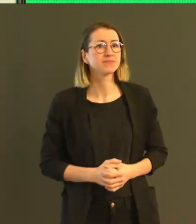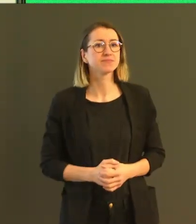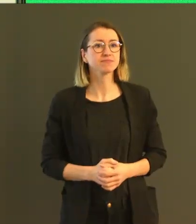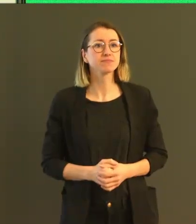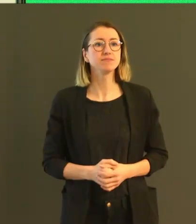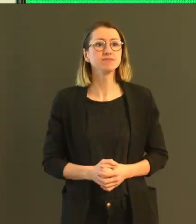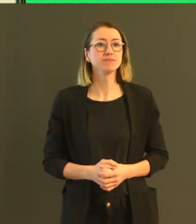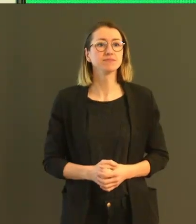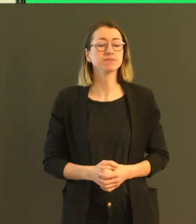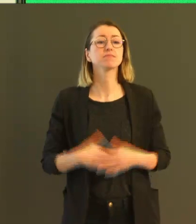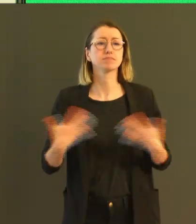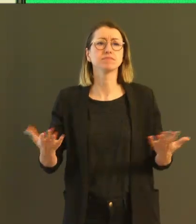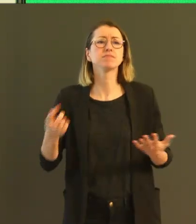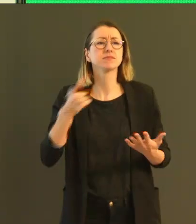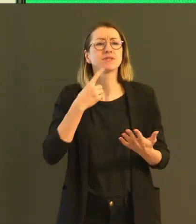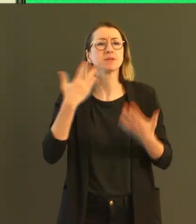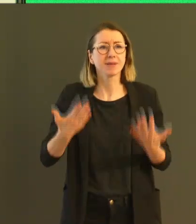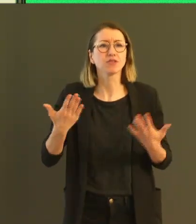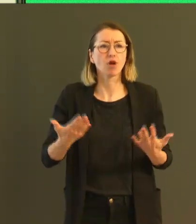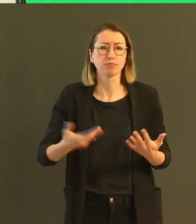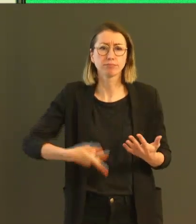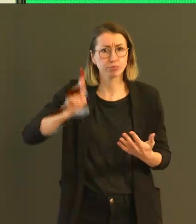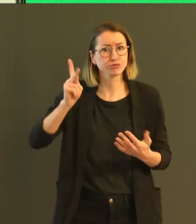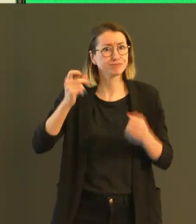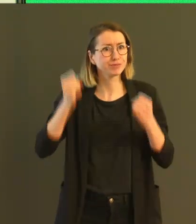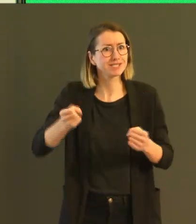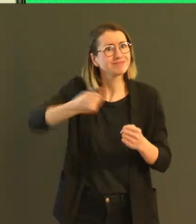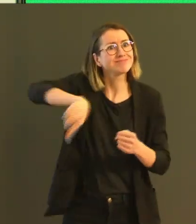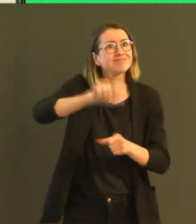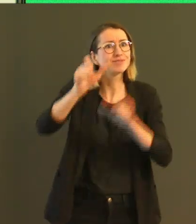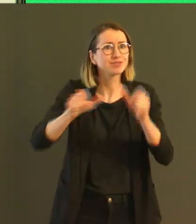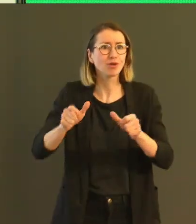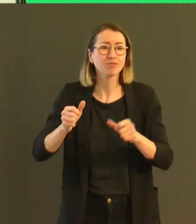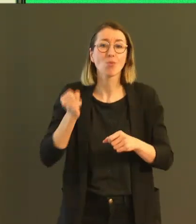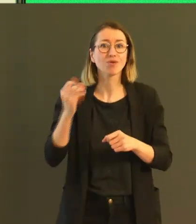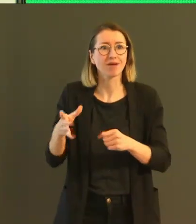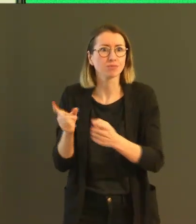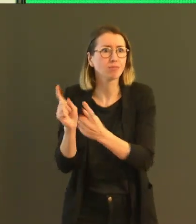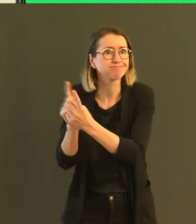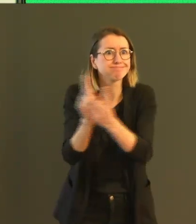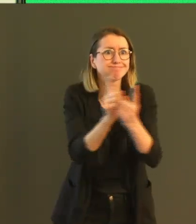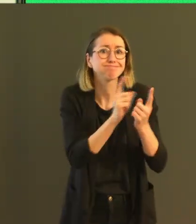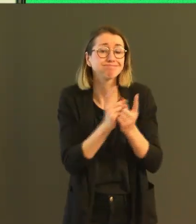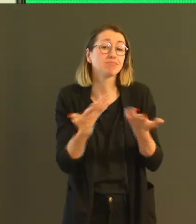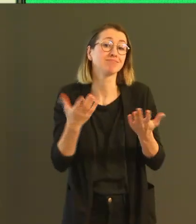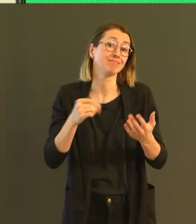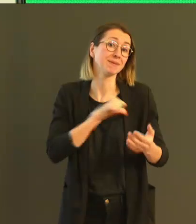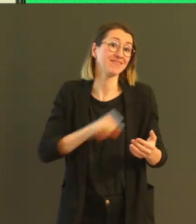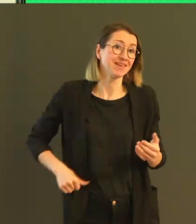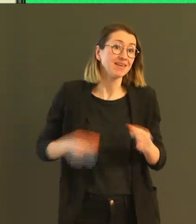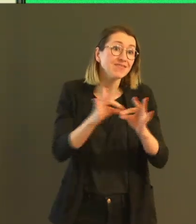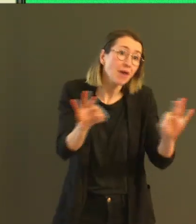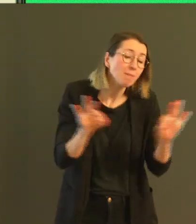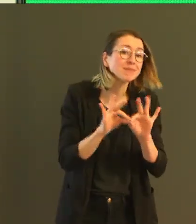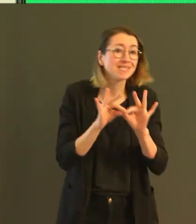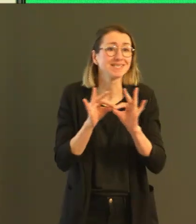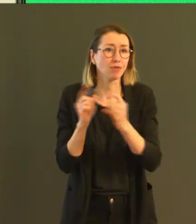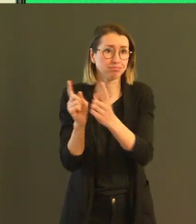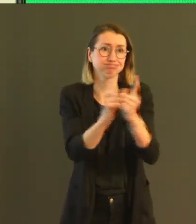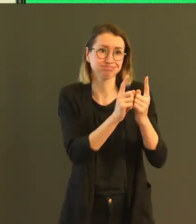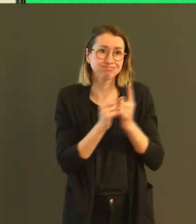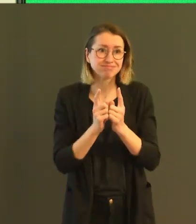des contacts sociaux dans notre temps libre nous pouvons nous et aussi chaque organisation prendre certaines initiatives être créatifs